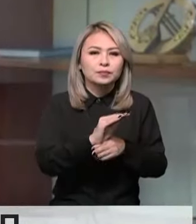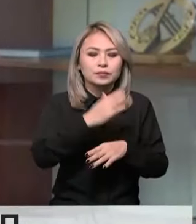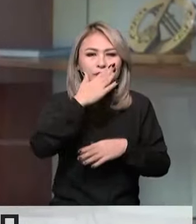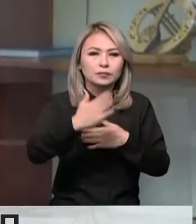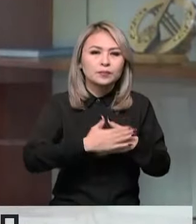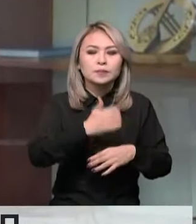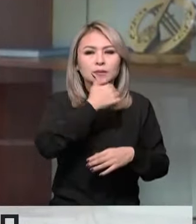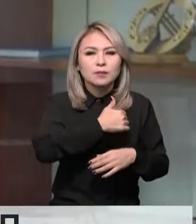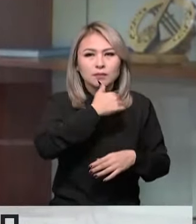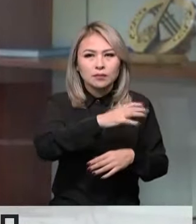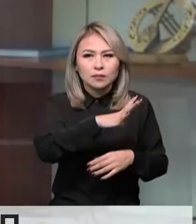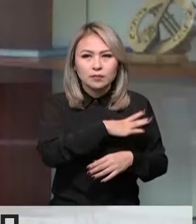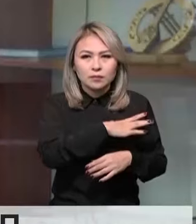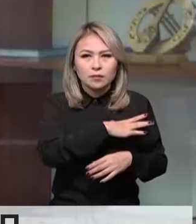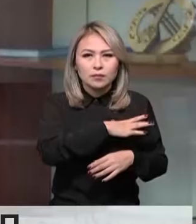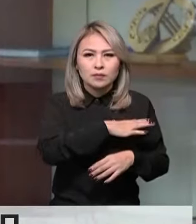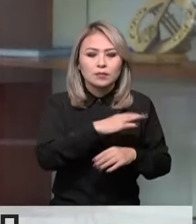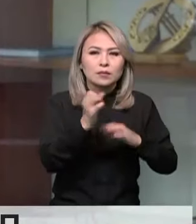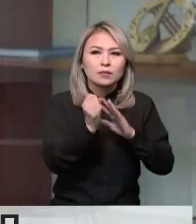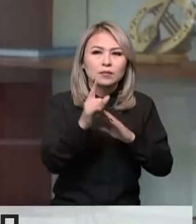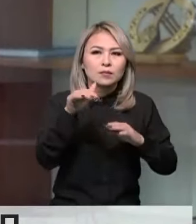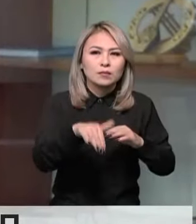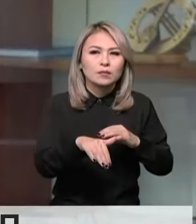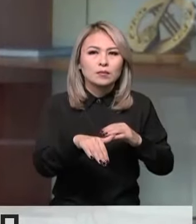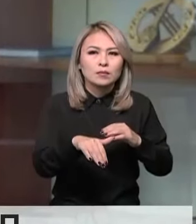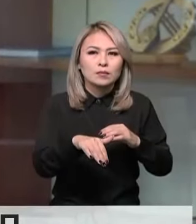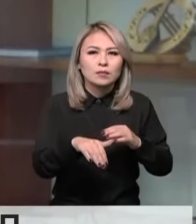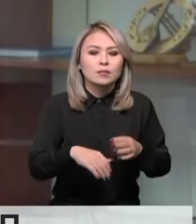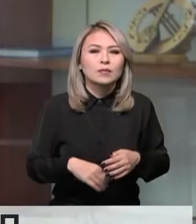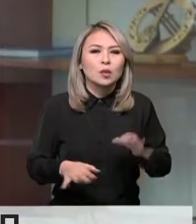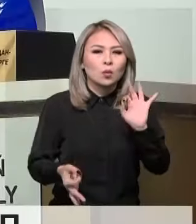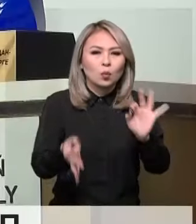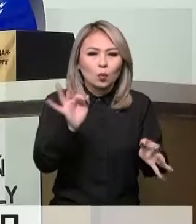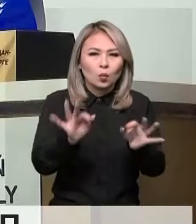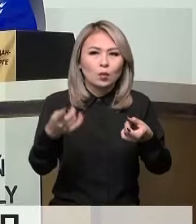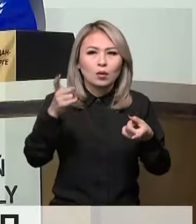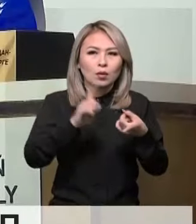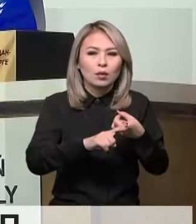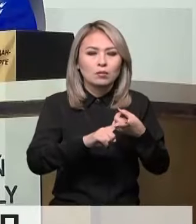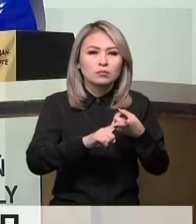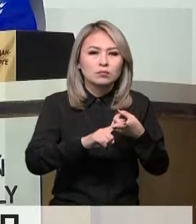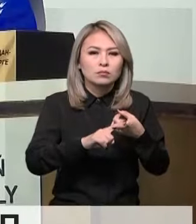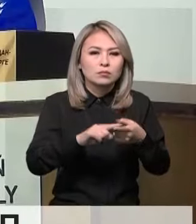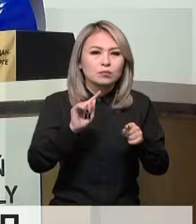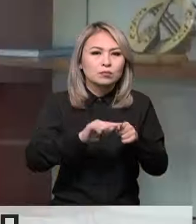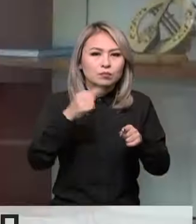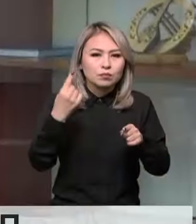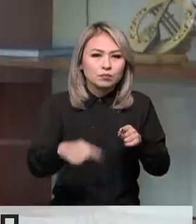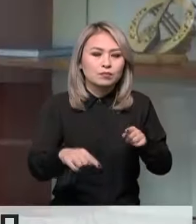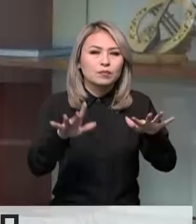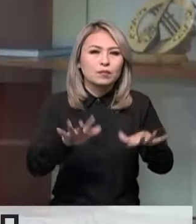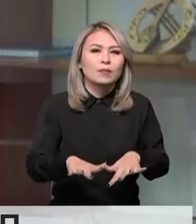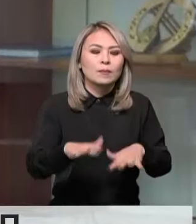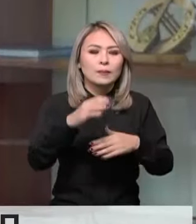сынама алынды. Сол 11 мыңның 4 мыңы нормаға сәйкес болмай шықты. Бүгінгі таңда